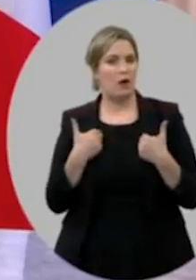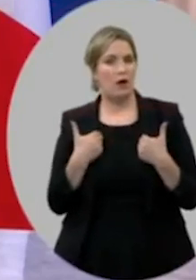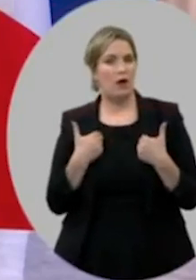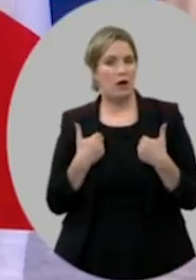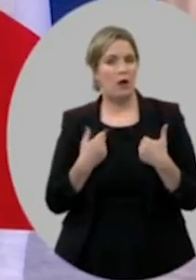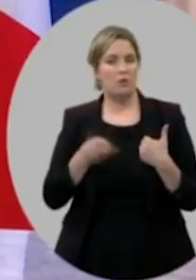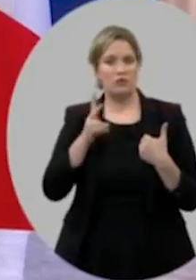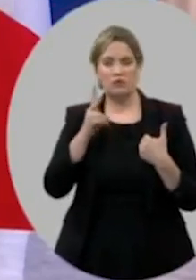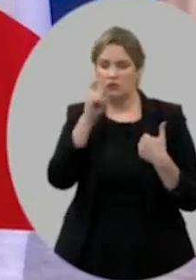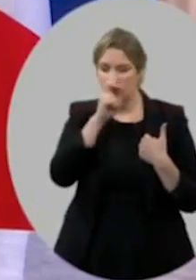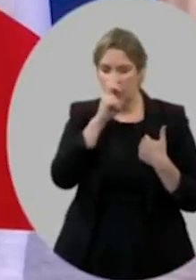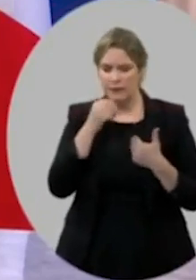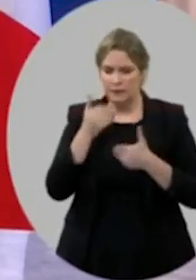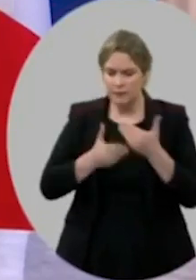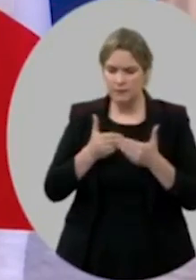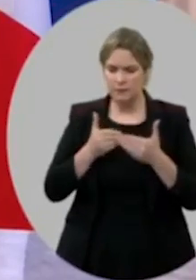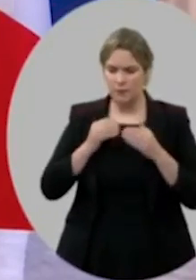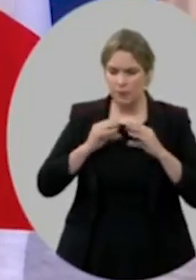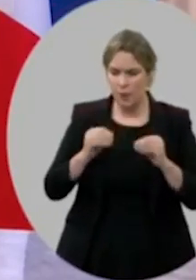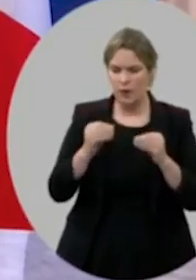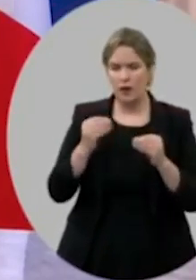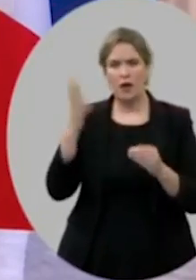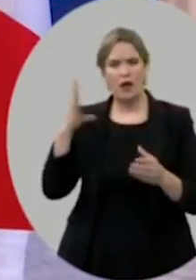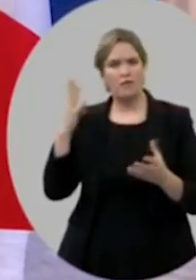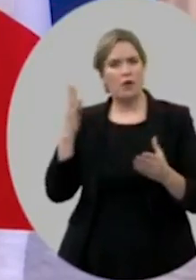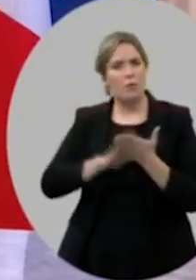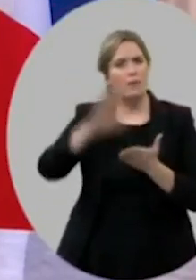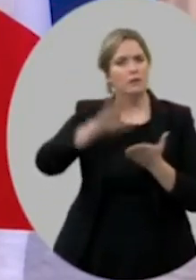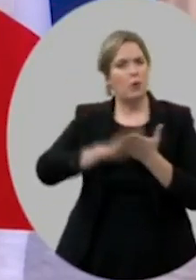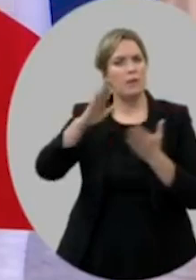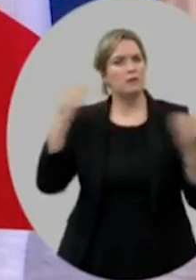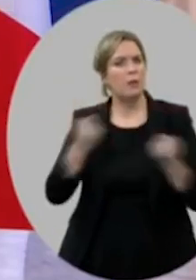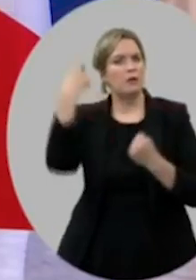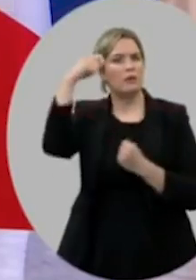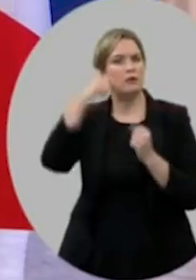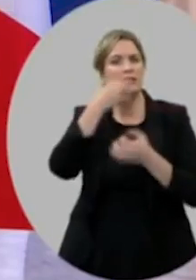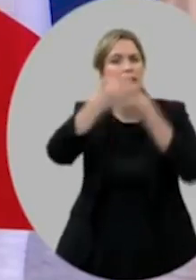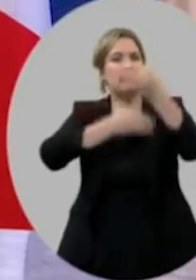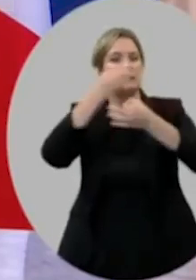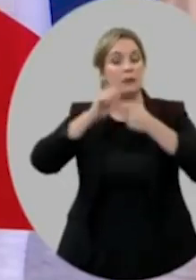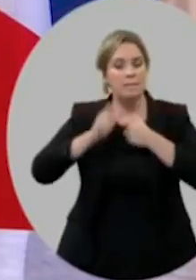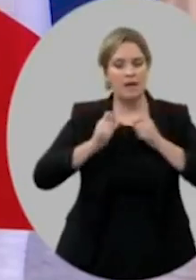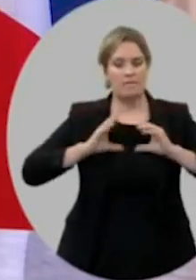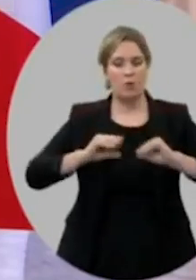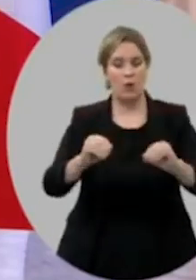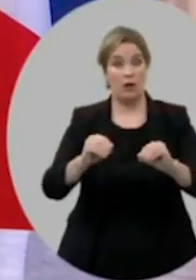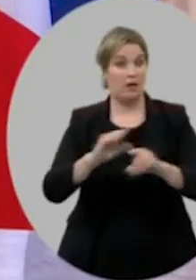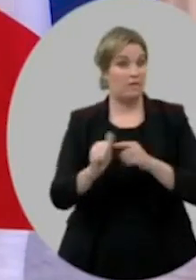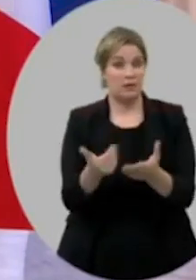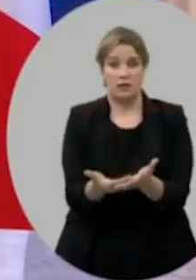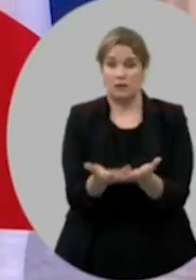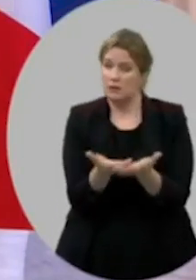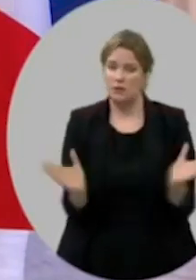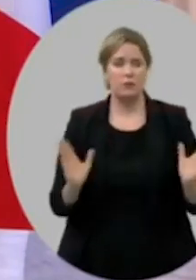à simplement faire ce à quoi je m'étais engagé durant la campagne présidentielle. Je suis un